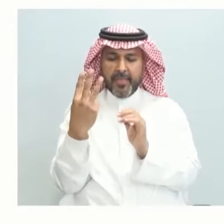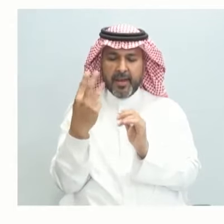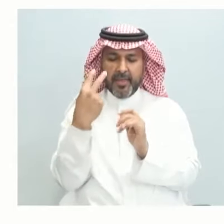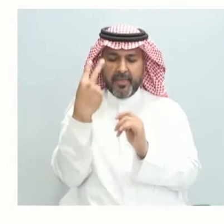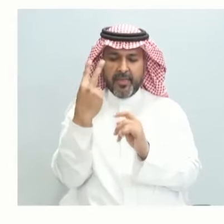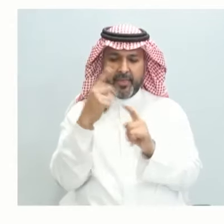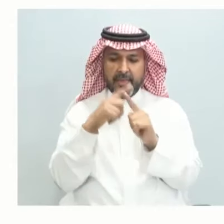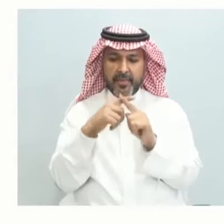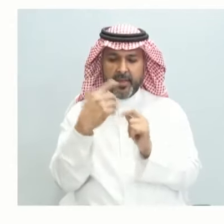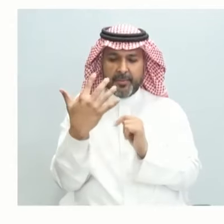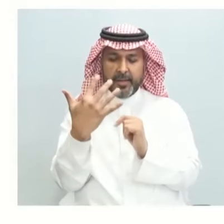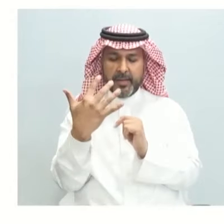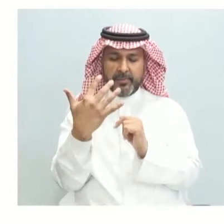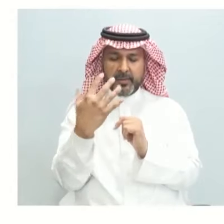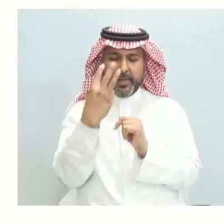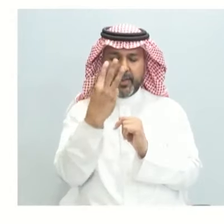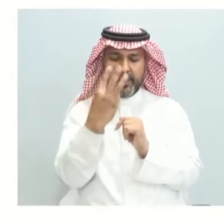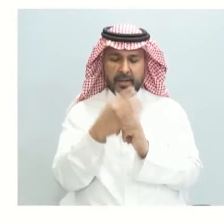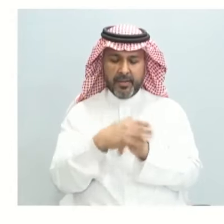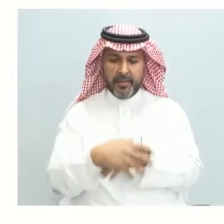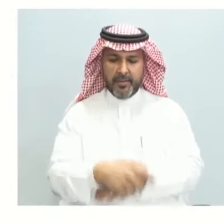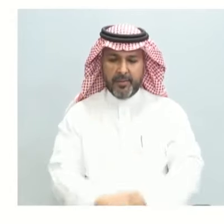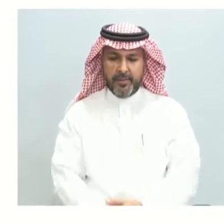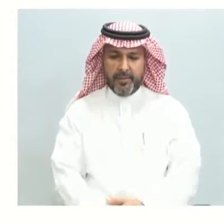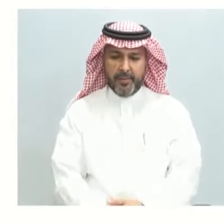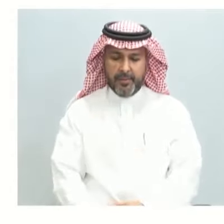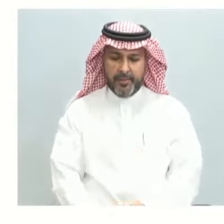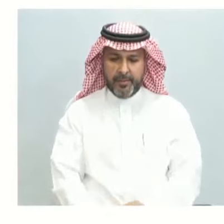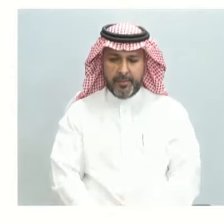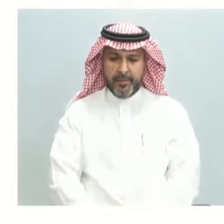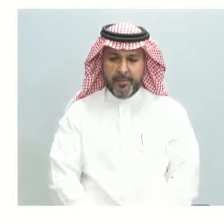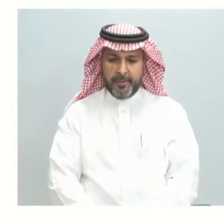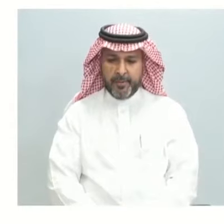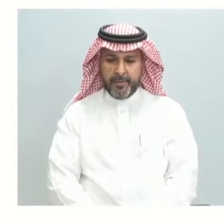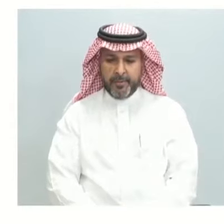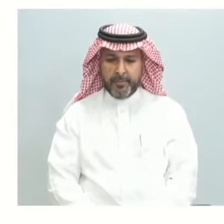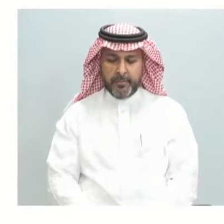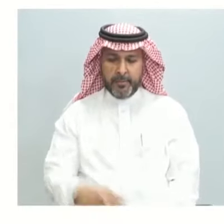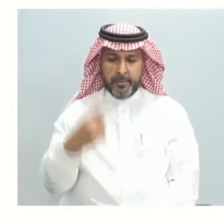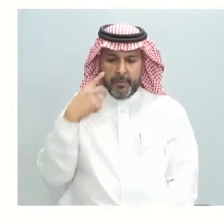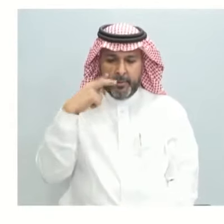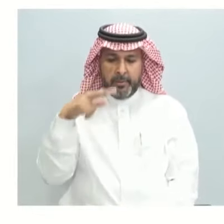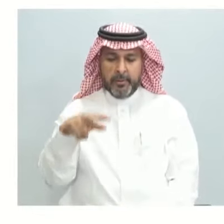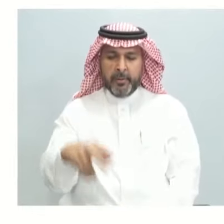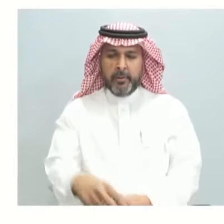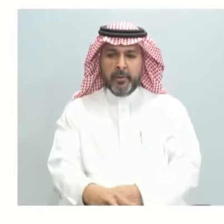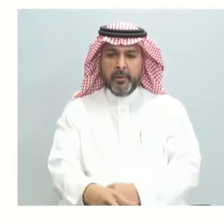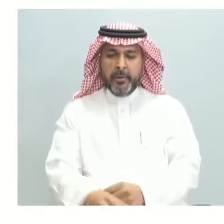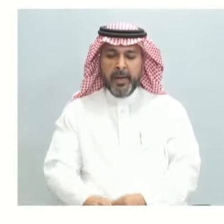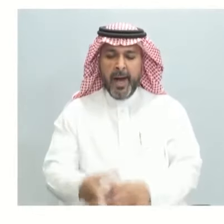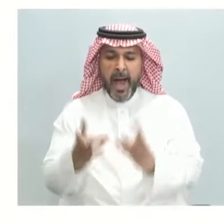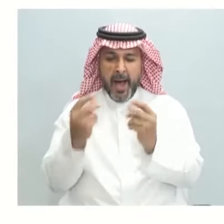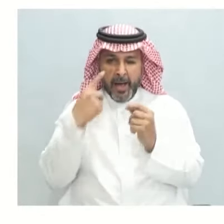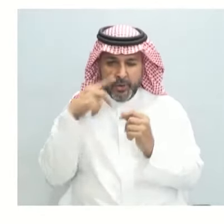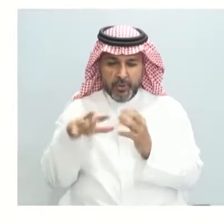الاعداد بعد التحليلها 120 تساوي اثنين اس ثلاثه ضرب خمسه اس واحد في ثلاثه اس واحد لايجاد القاسم